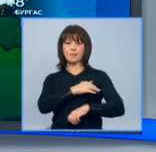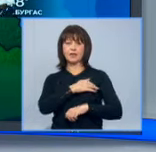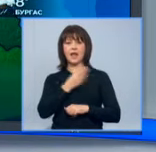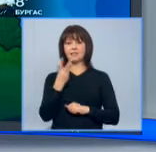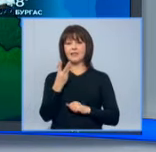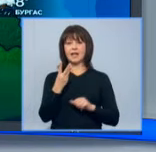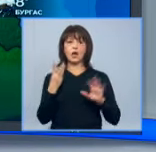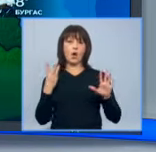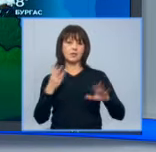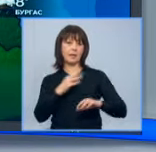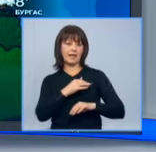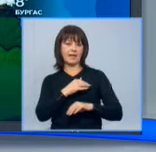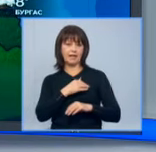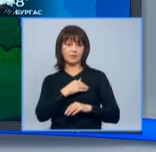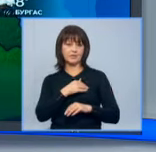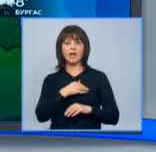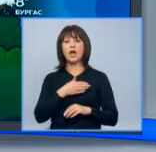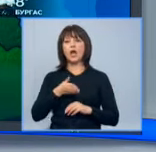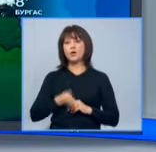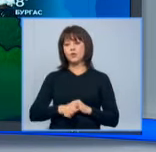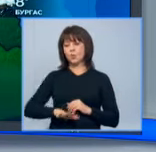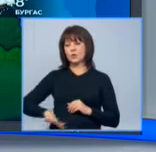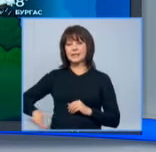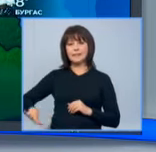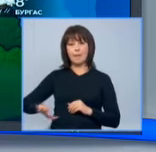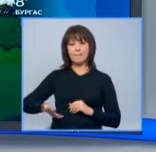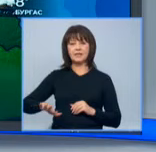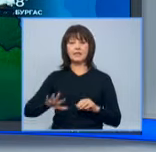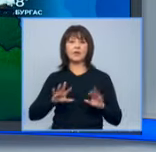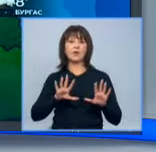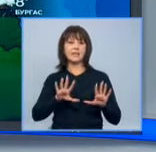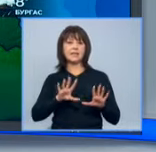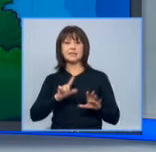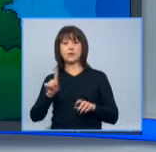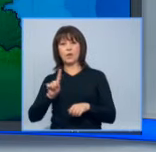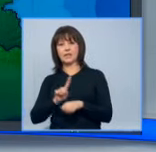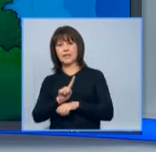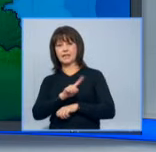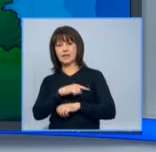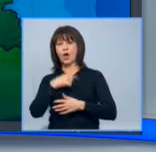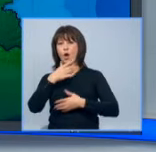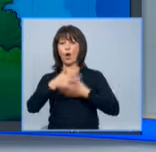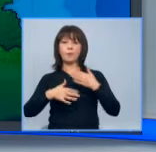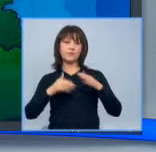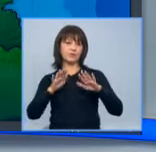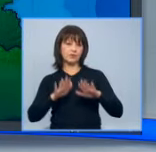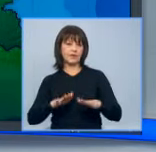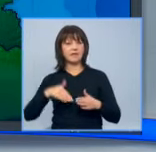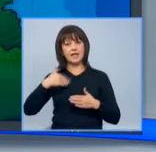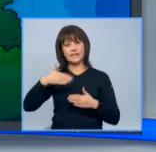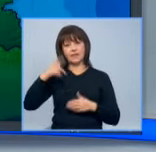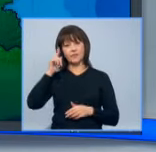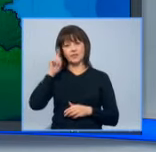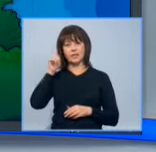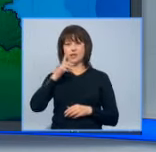8 градуса, в крайните югозападни райони по Черноморието до 10-11 градуса. Облачно ще се задържи и през следващите